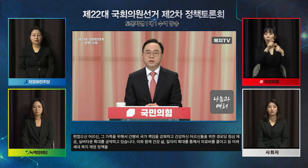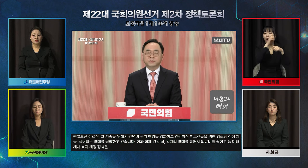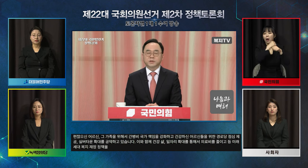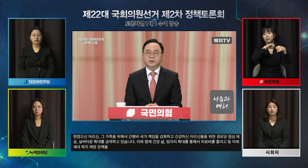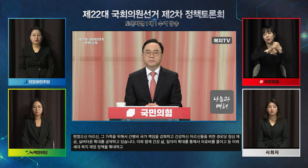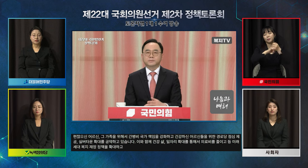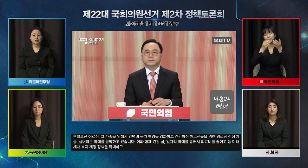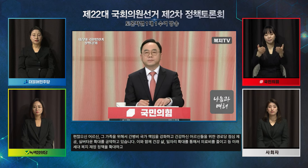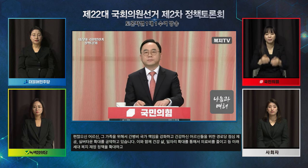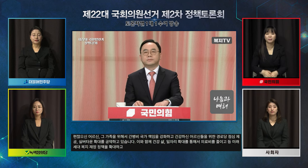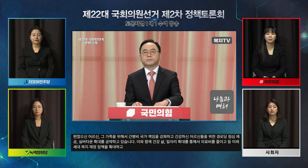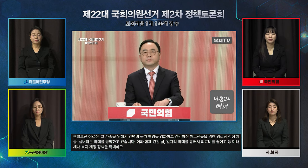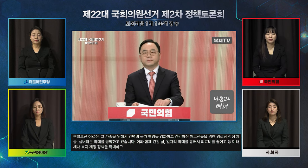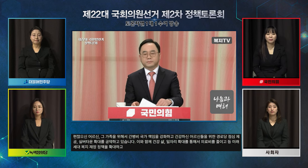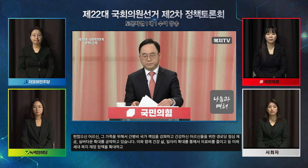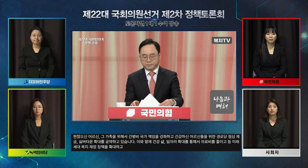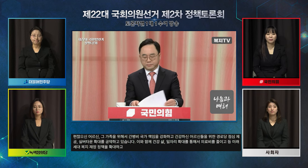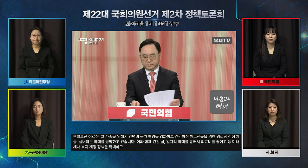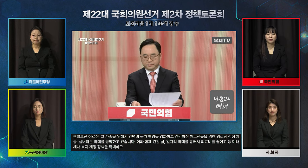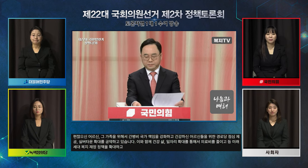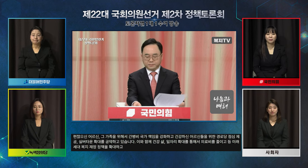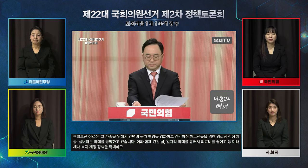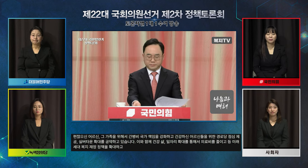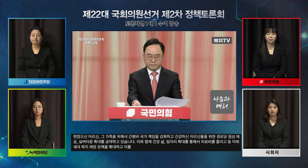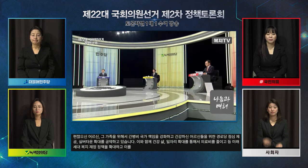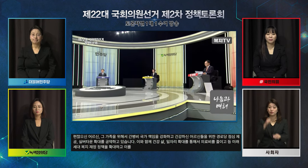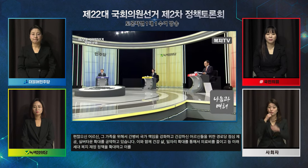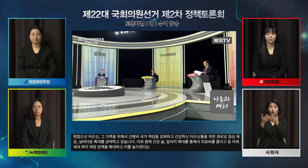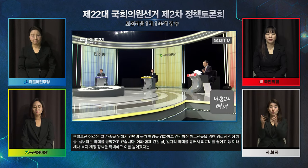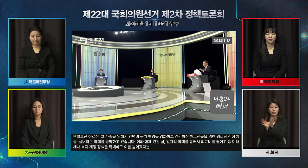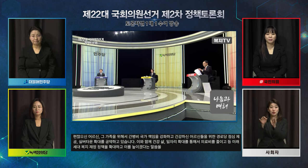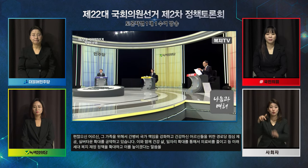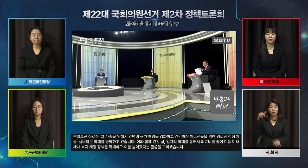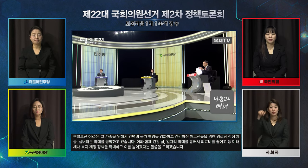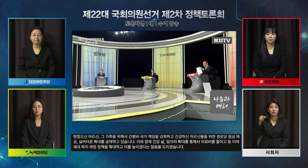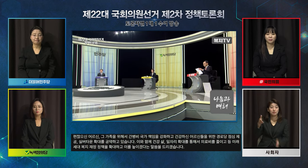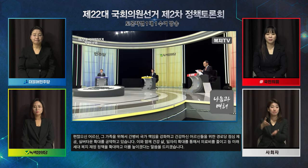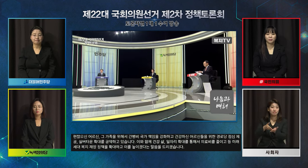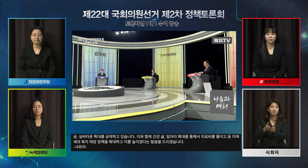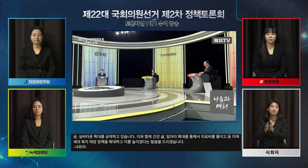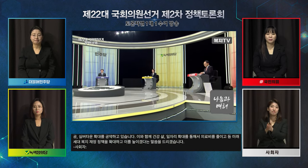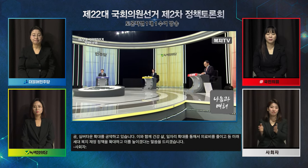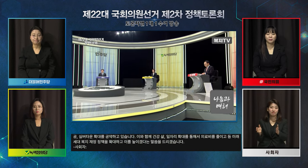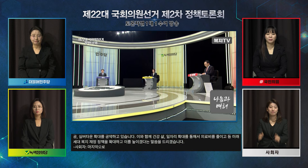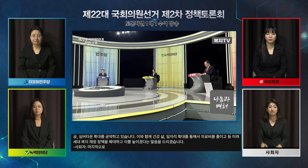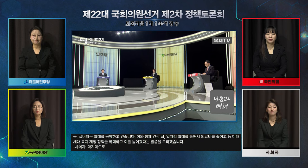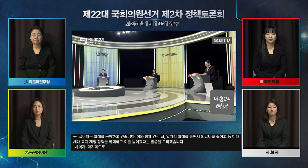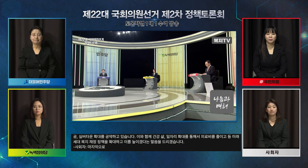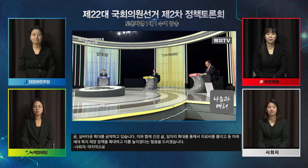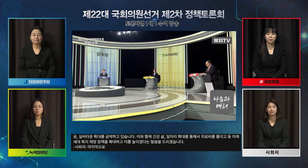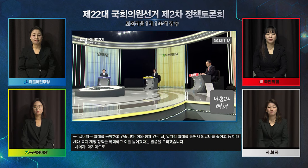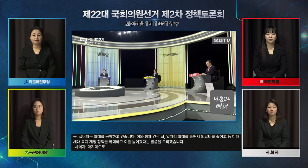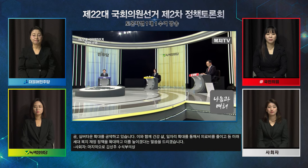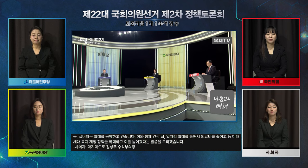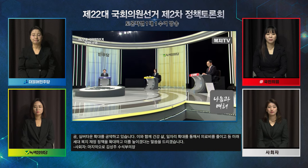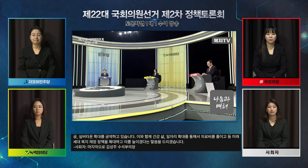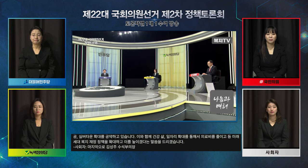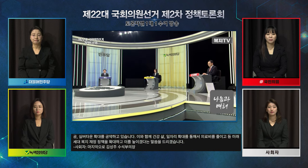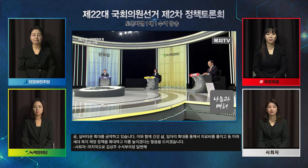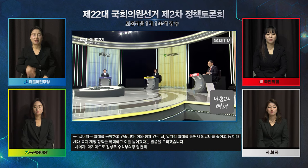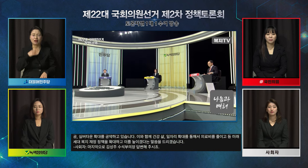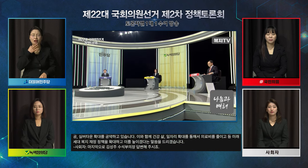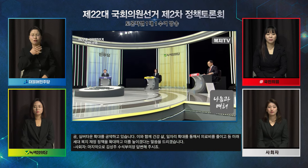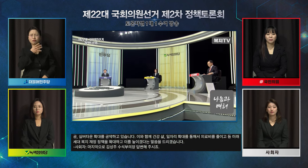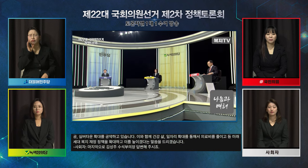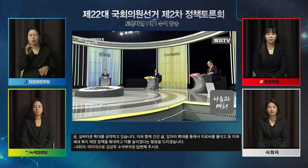약속을 드리겠습니다. 네. 마지막으로 더불어민주당의 김성주 수석부의장 답변해 주시죠. 네. 고령화